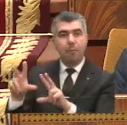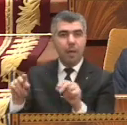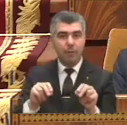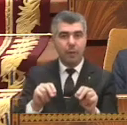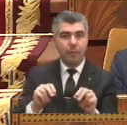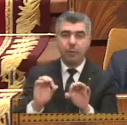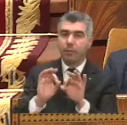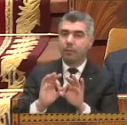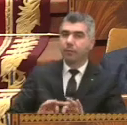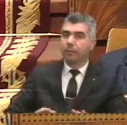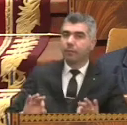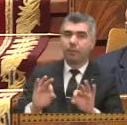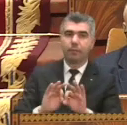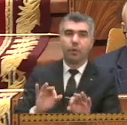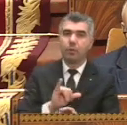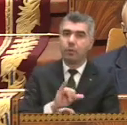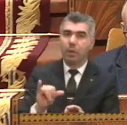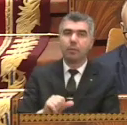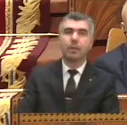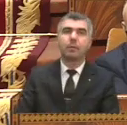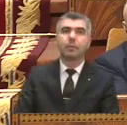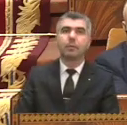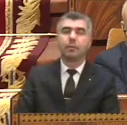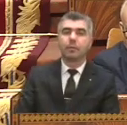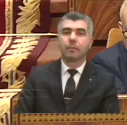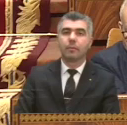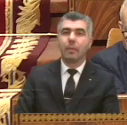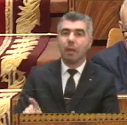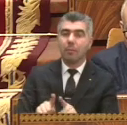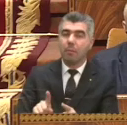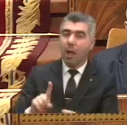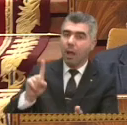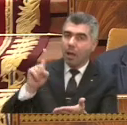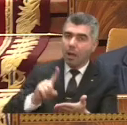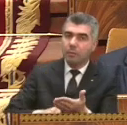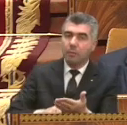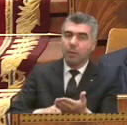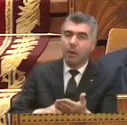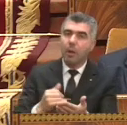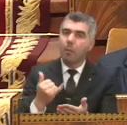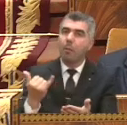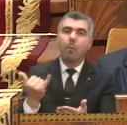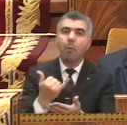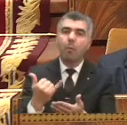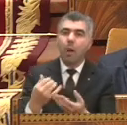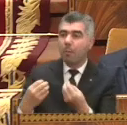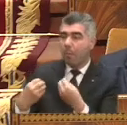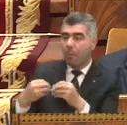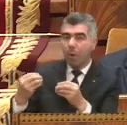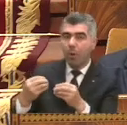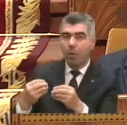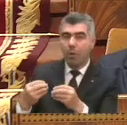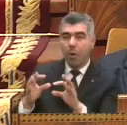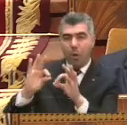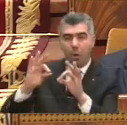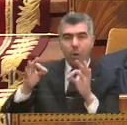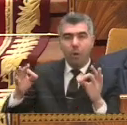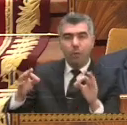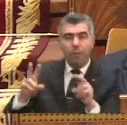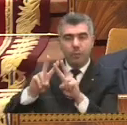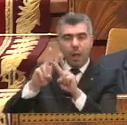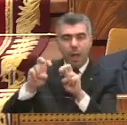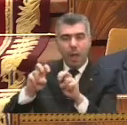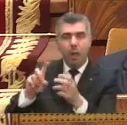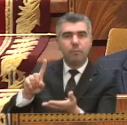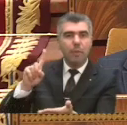ماراكش شي حاجه ماك خاص اعاده النظر في السلسله ديال التوزيع والمراقبه دي سلسله التوزيع